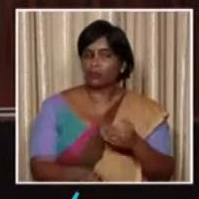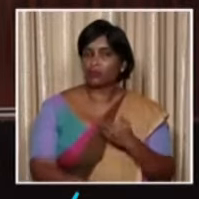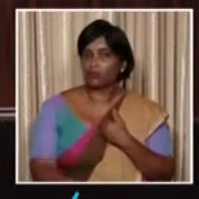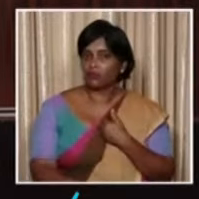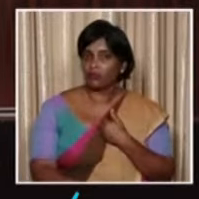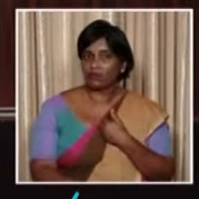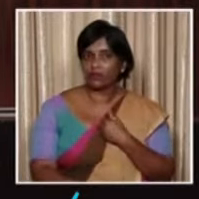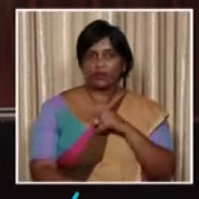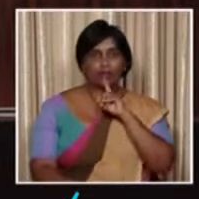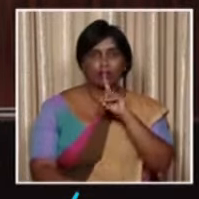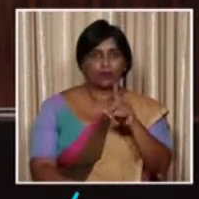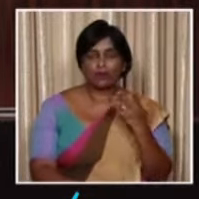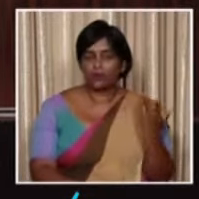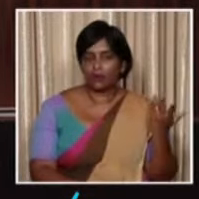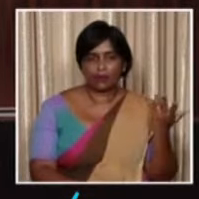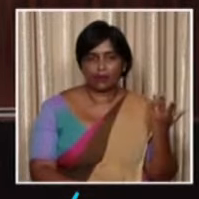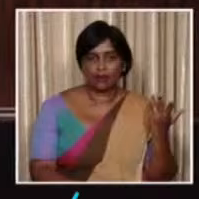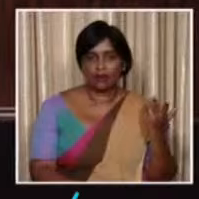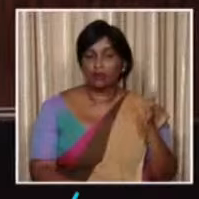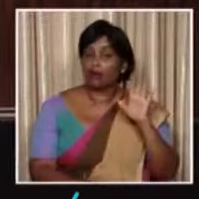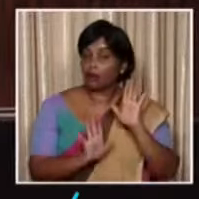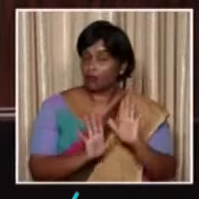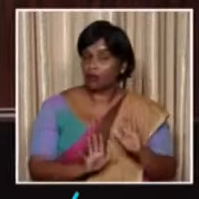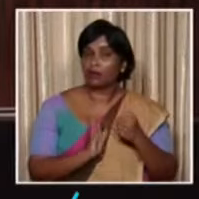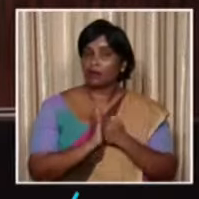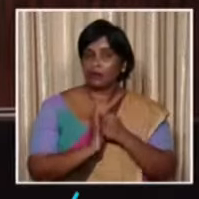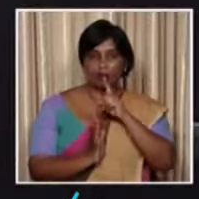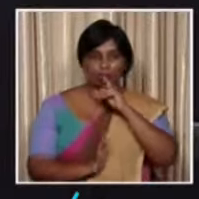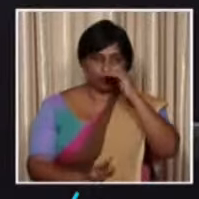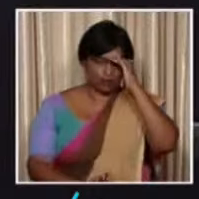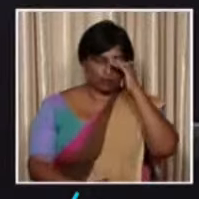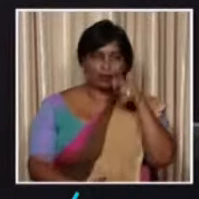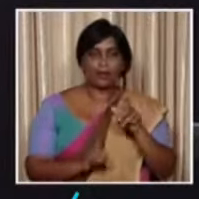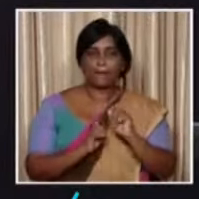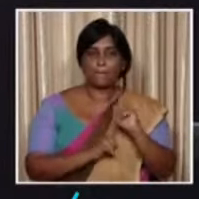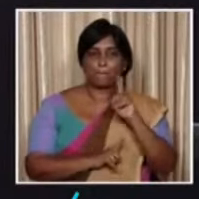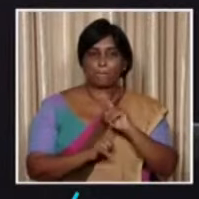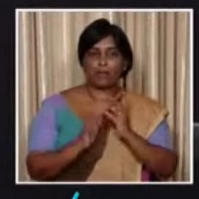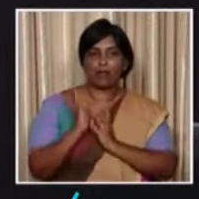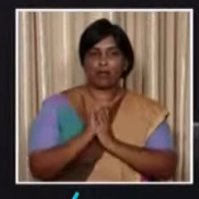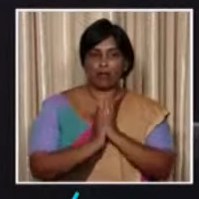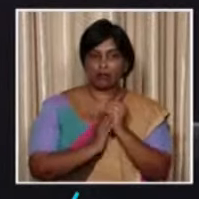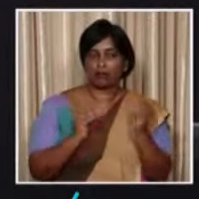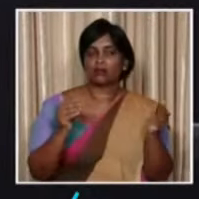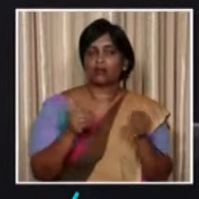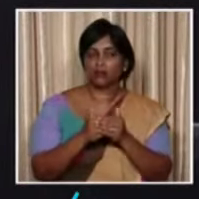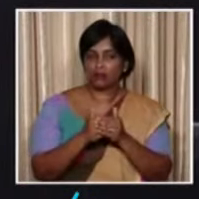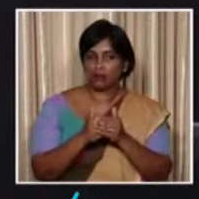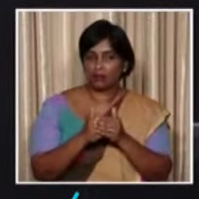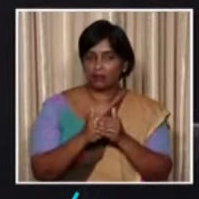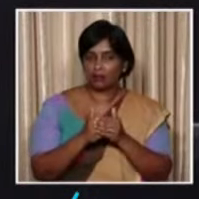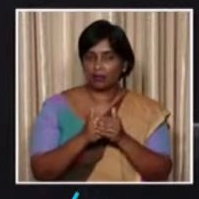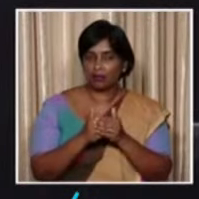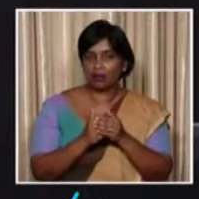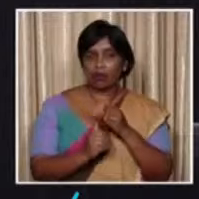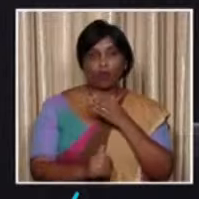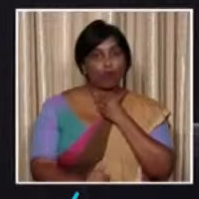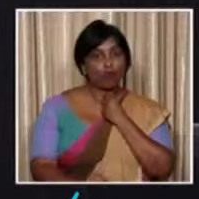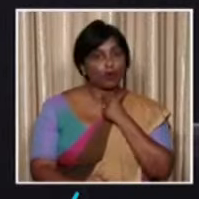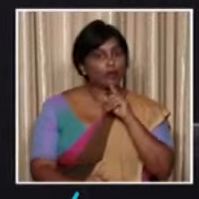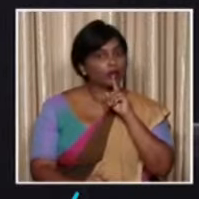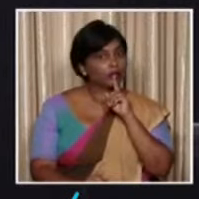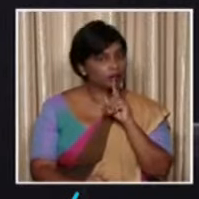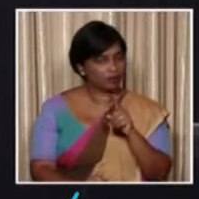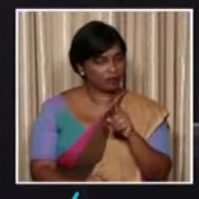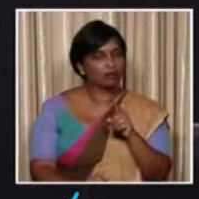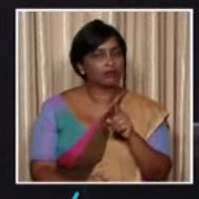මං විසින් සිද්ධ කරේ නැහැ හැබැයි දරු කතානායකතුමනි මේ පාර්ලිමේන්තු වරප්‍රසාද වලට මුවා වෙලා මේ බොරු කියන කාරණේ